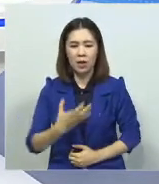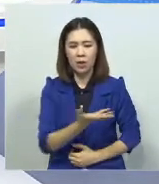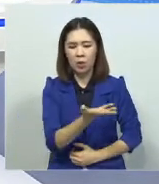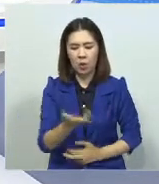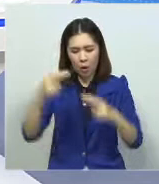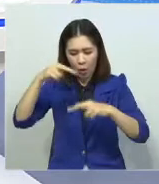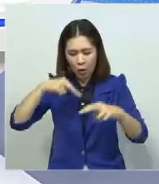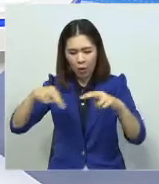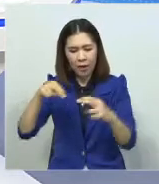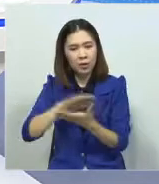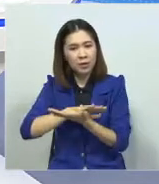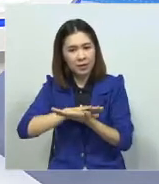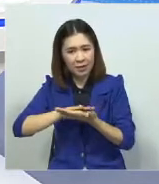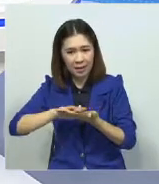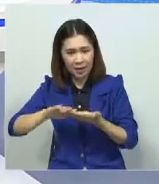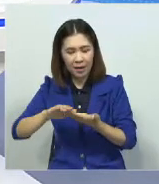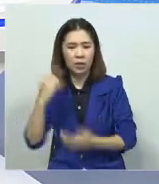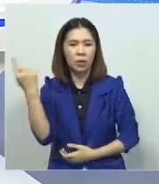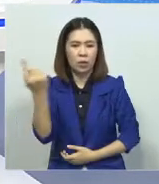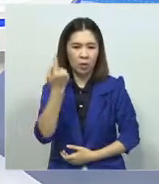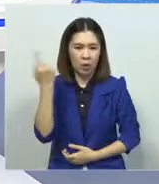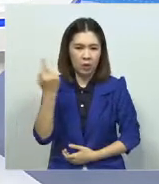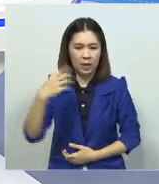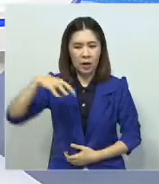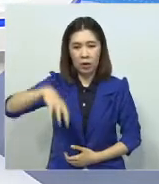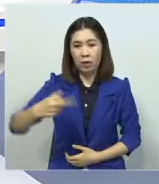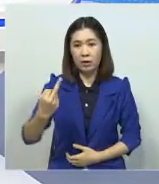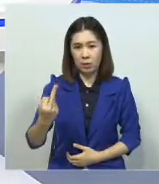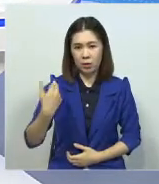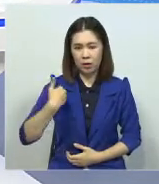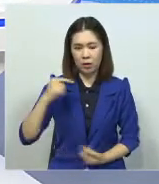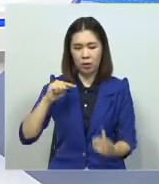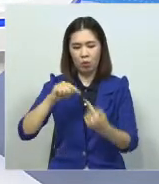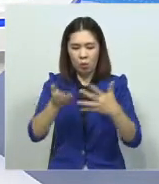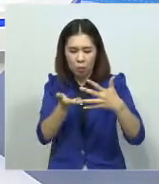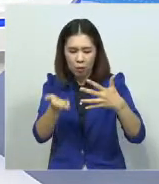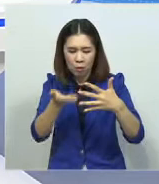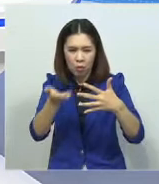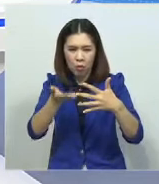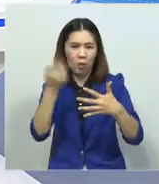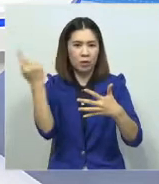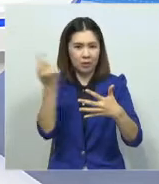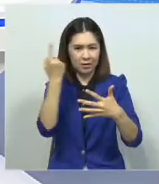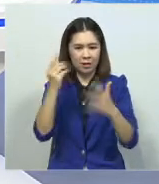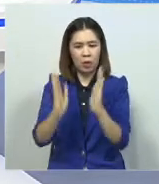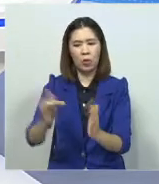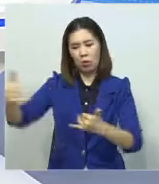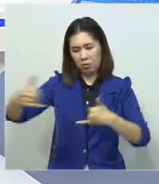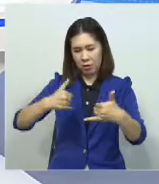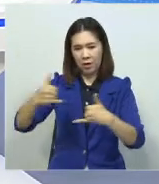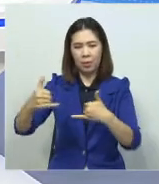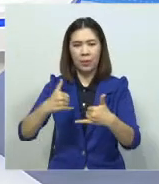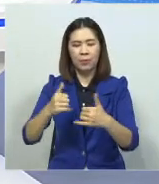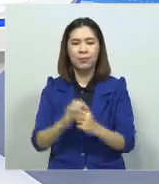ยการรักษาเรื่องความสะอาดในพื้นที่การท่องเที่ยวเพื่อที่จะให้สมุยเนี่ยเป็นอันดับต ต้นๆของนักท่องเที่ยวที่อยากเดินทางมาท่องเ